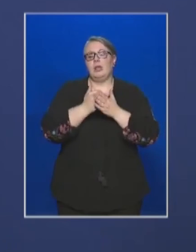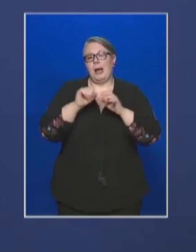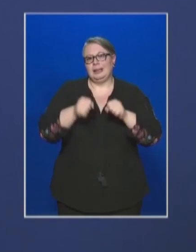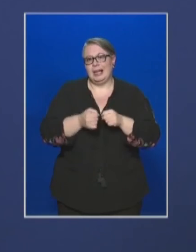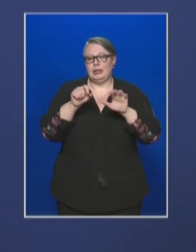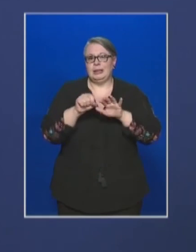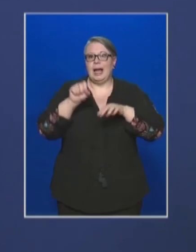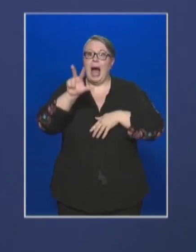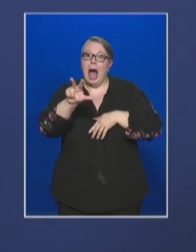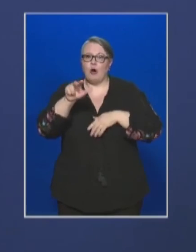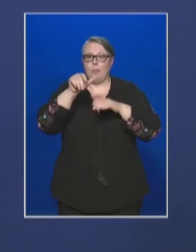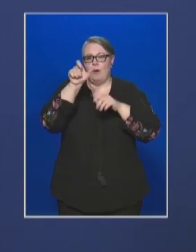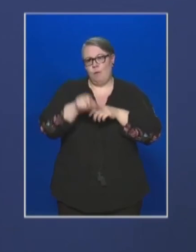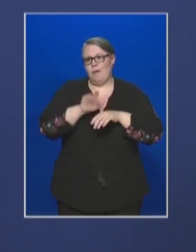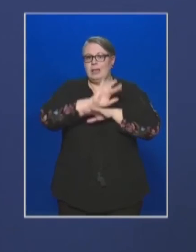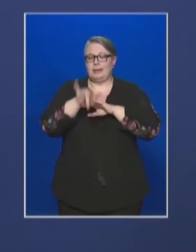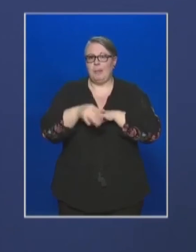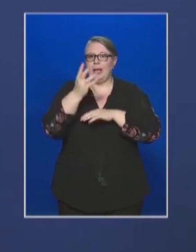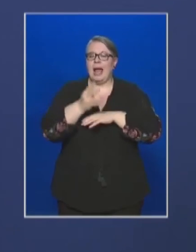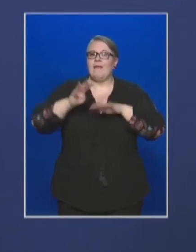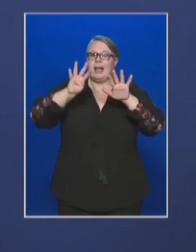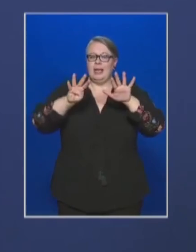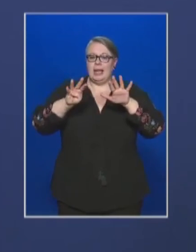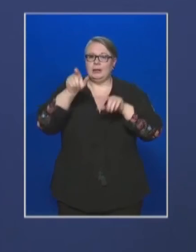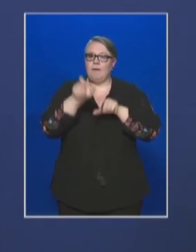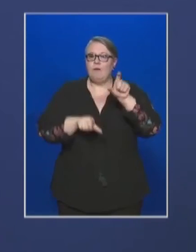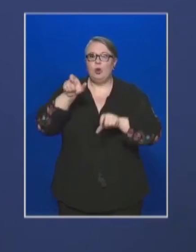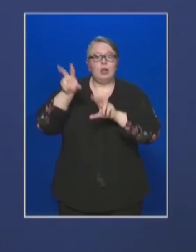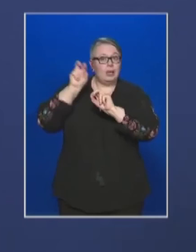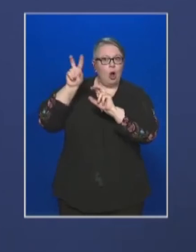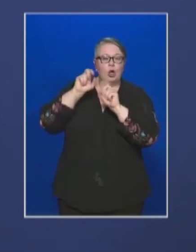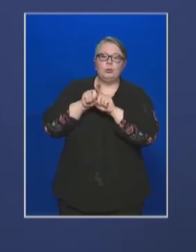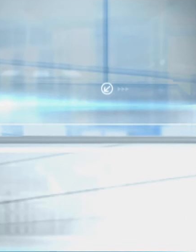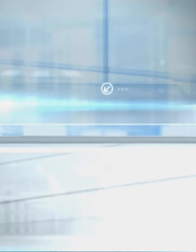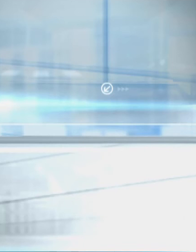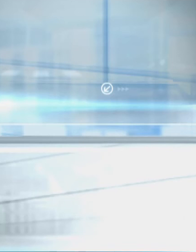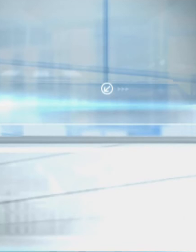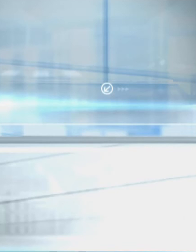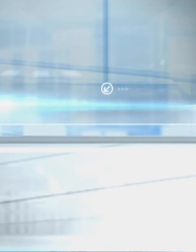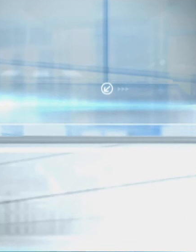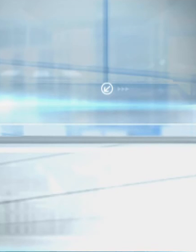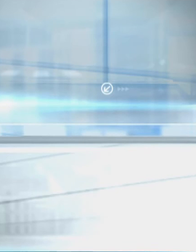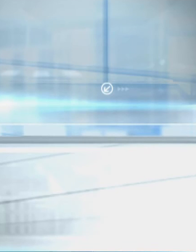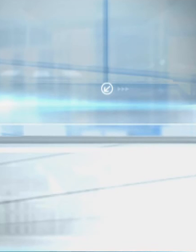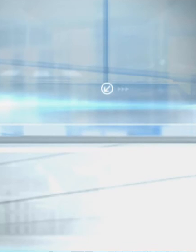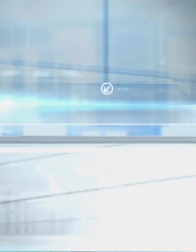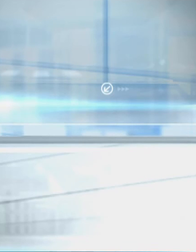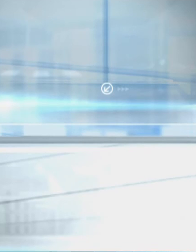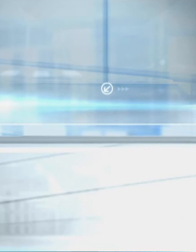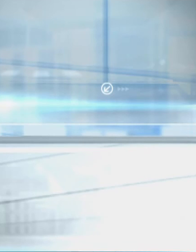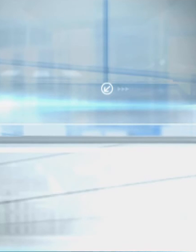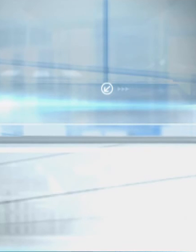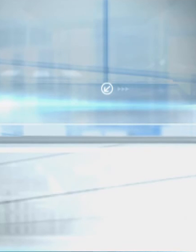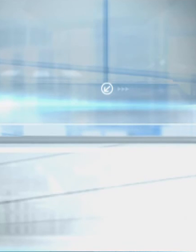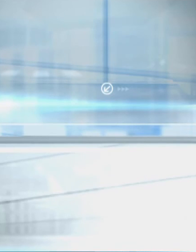tekintetében 13 fővel szemben 49 főt hallgattunk ki ez idáig gyanúsítottként. Az idősellátástól a